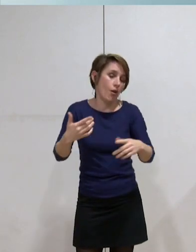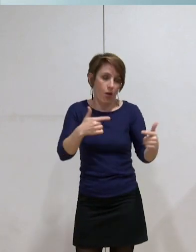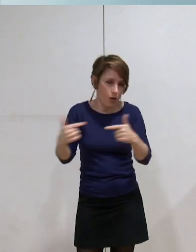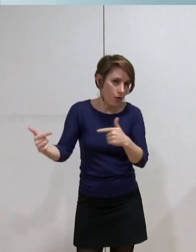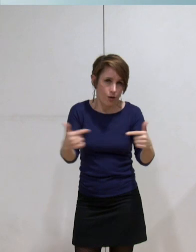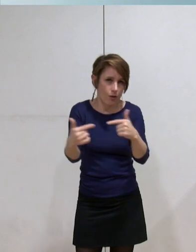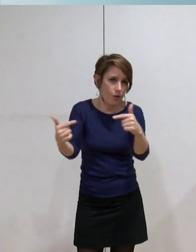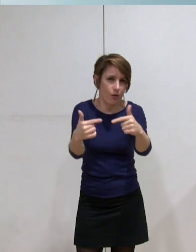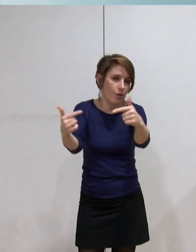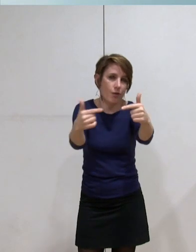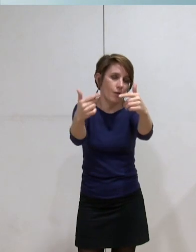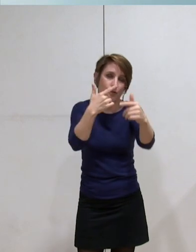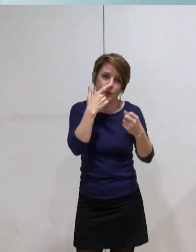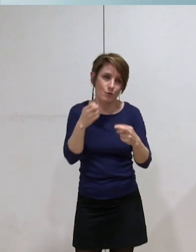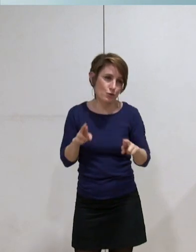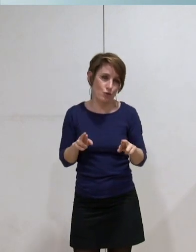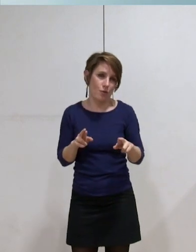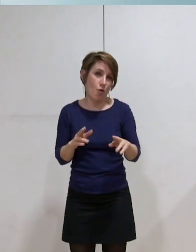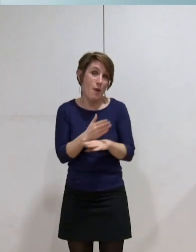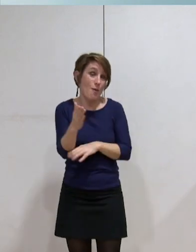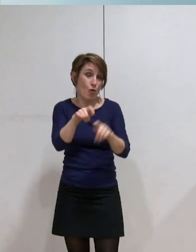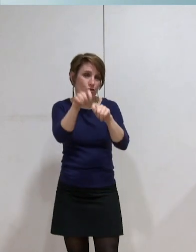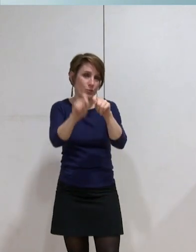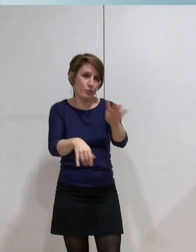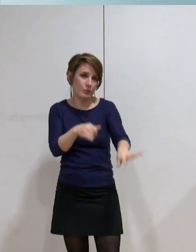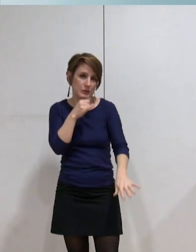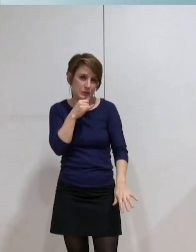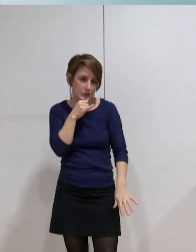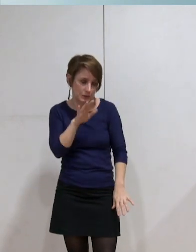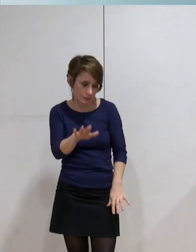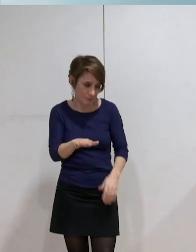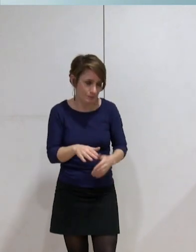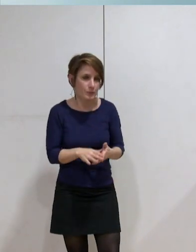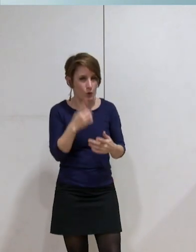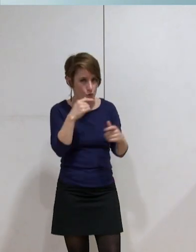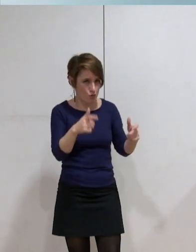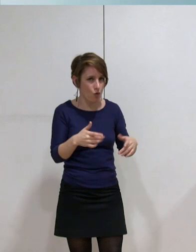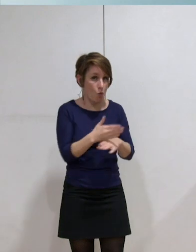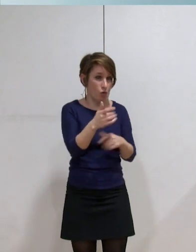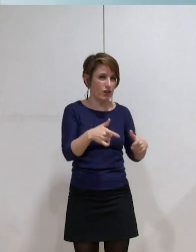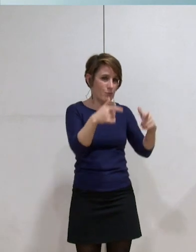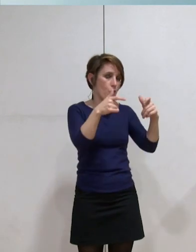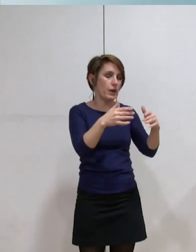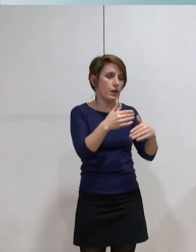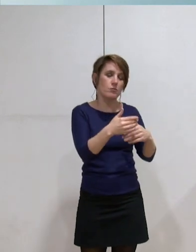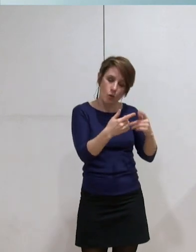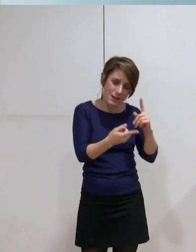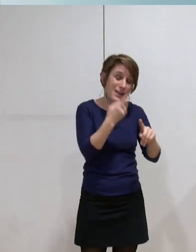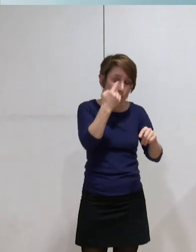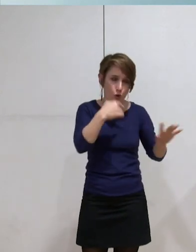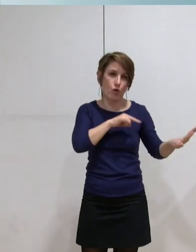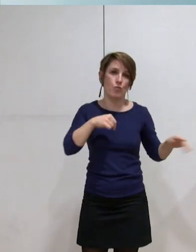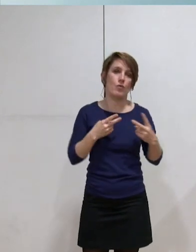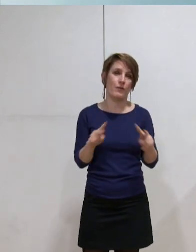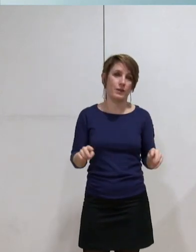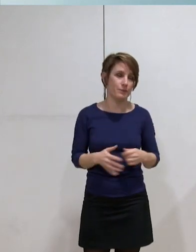projet immobilier et qui continueront de mettre en œuvre ce projet immobilier important pour la ville je mets